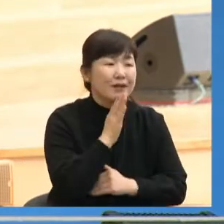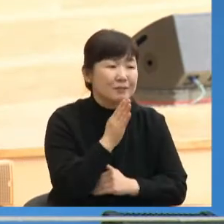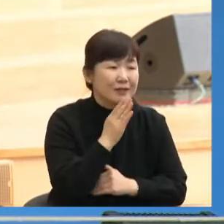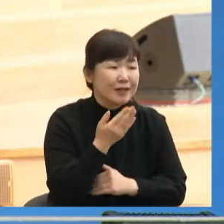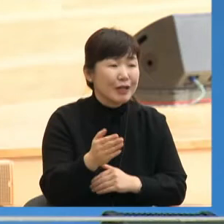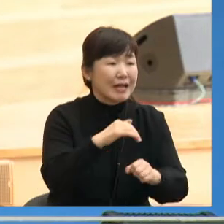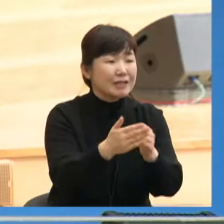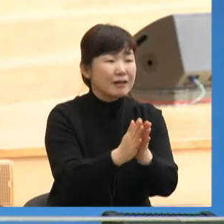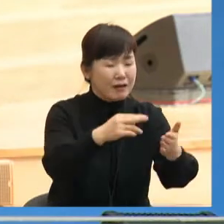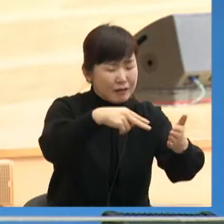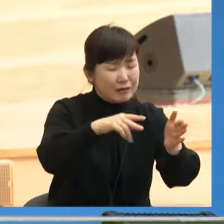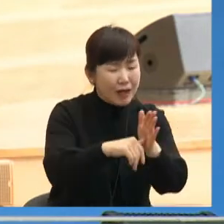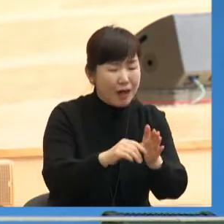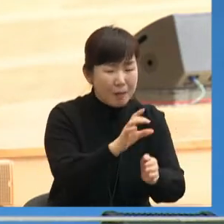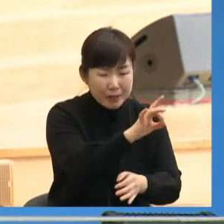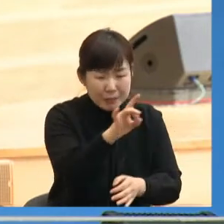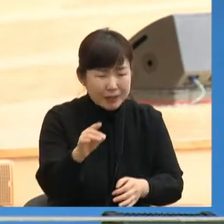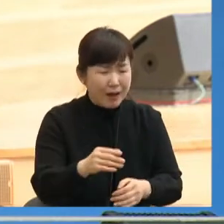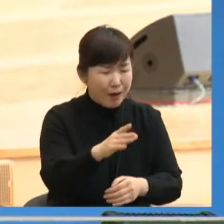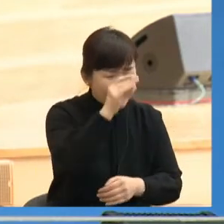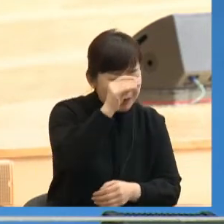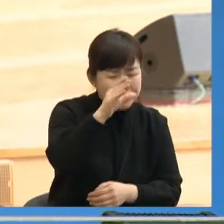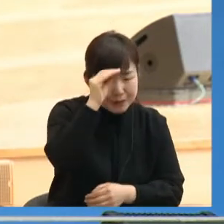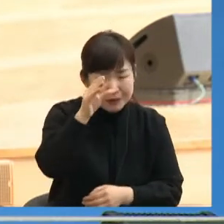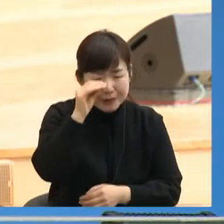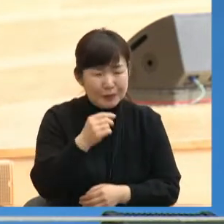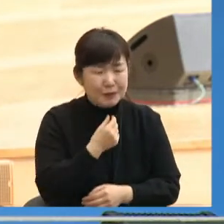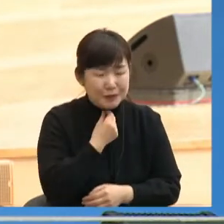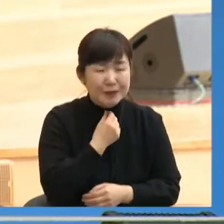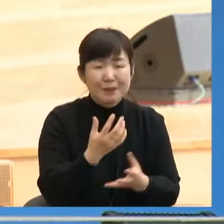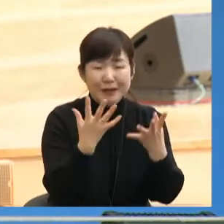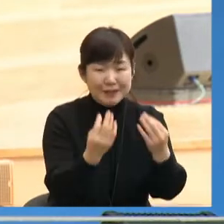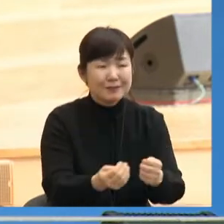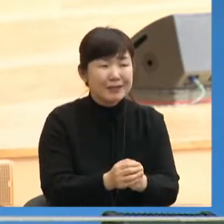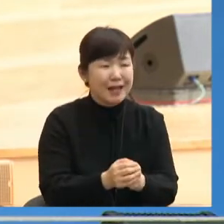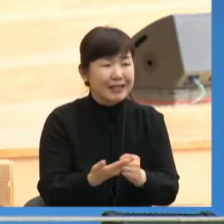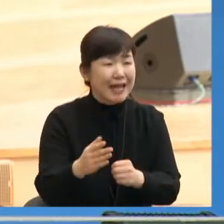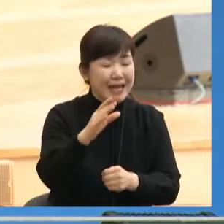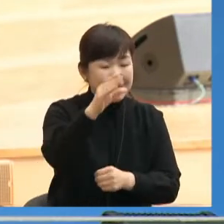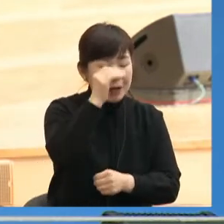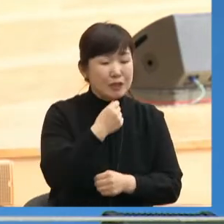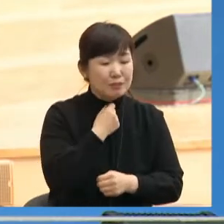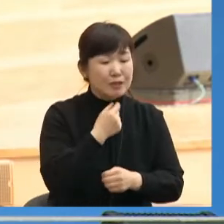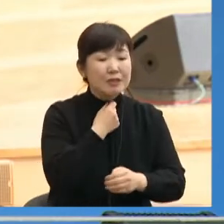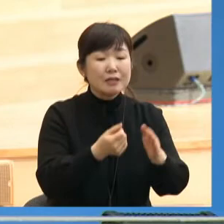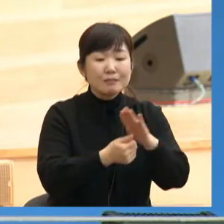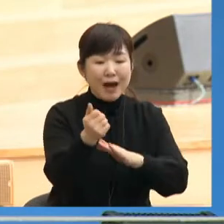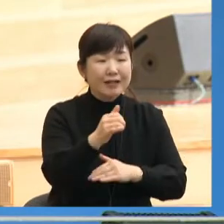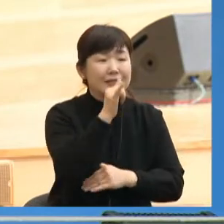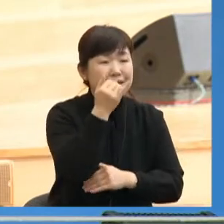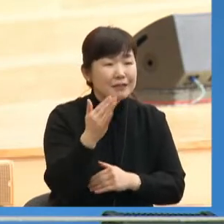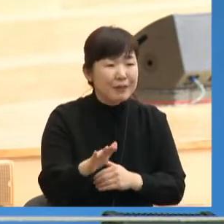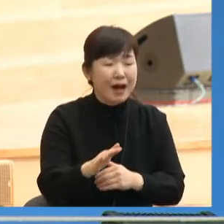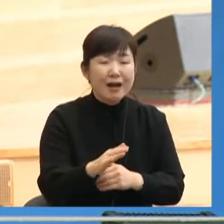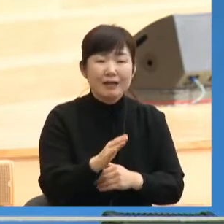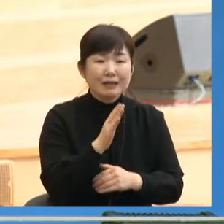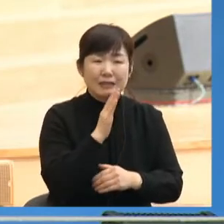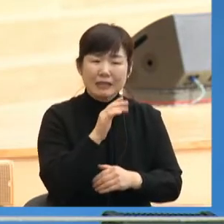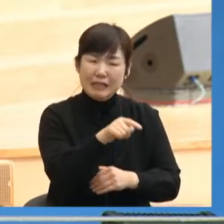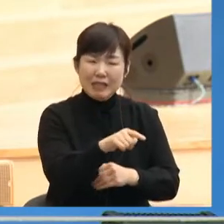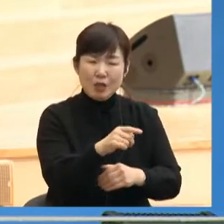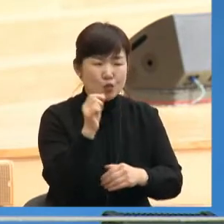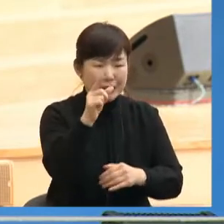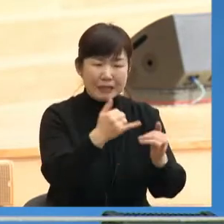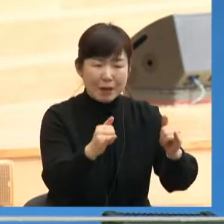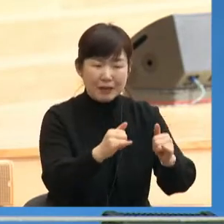우리는 성경을 읽을 때마다 닮고 싶은 인물들이 너무나도 많습니다. 그런데 여러분, 닮고 싶은 희망사항이지 사실 저희는 그 위대한